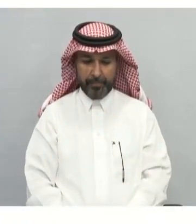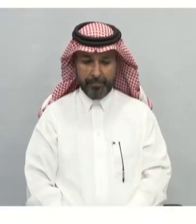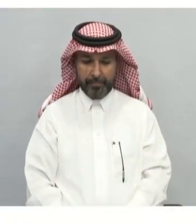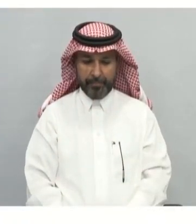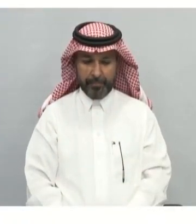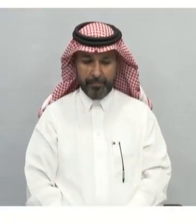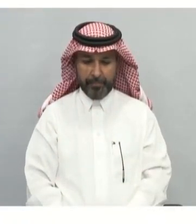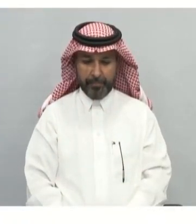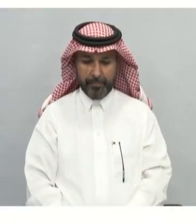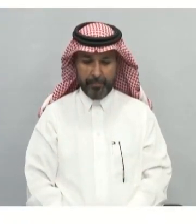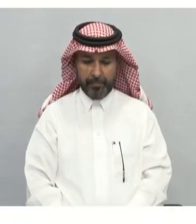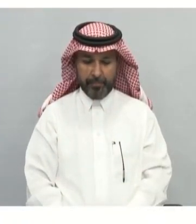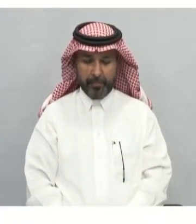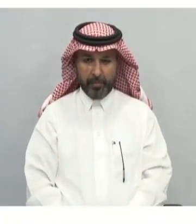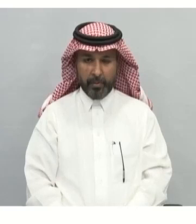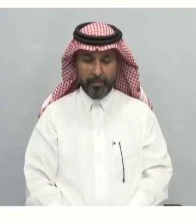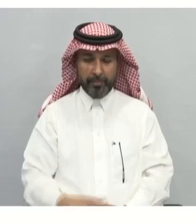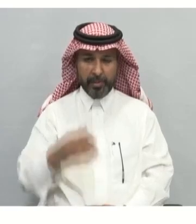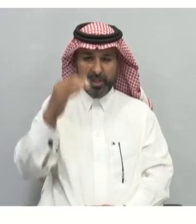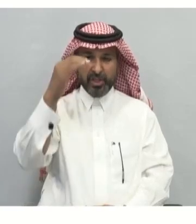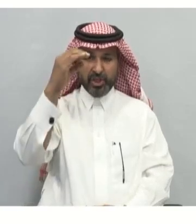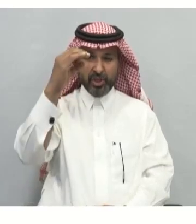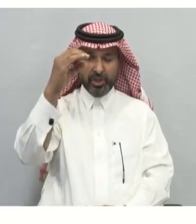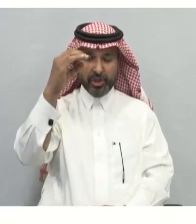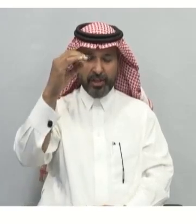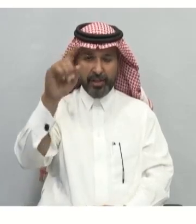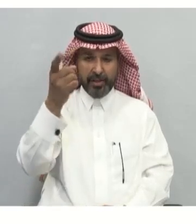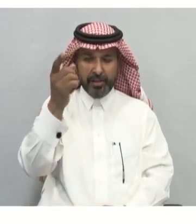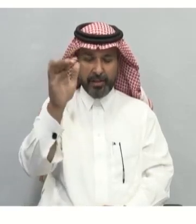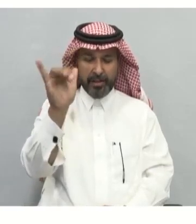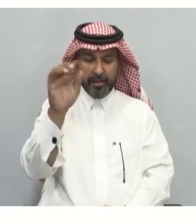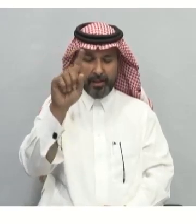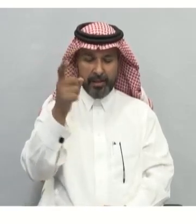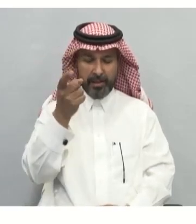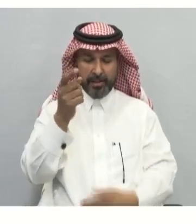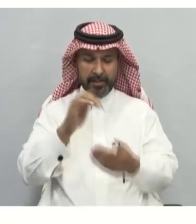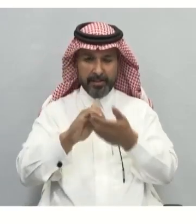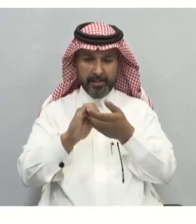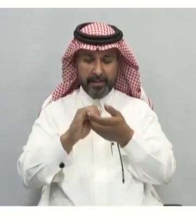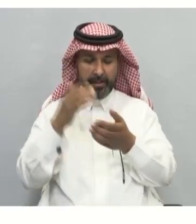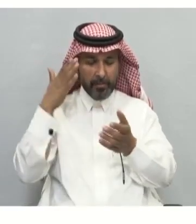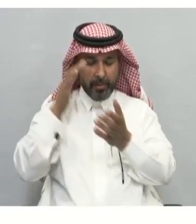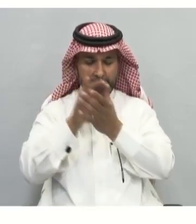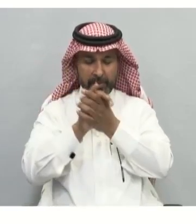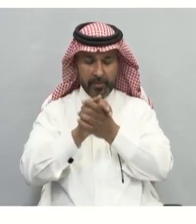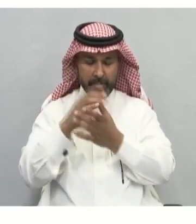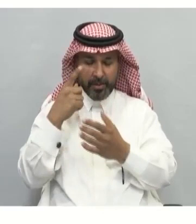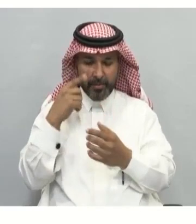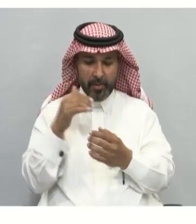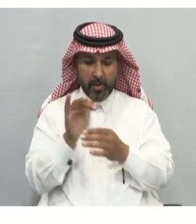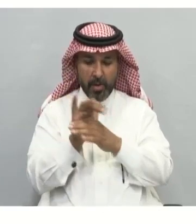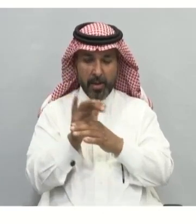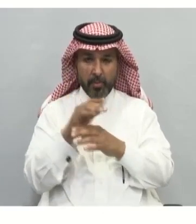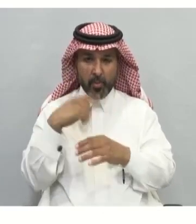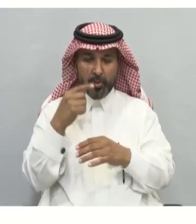الثاني عن جري بن عبد الله رضي الله عنه قال قال رسول الله صلى الله عليه وسلم من سن في الاسلام